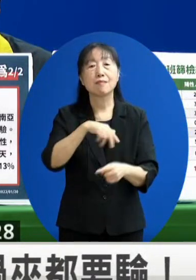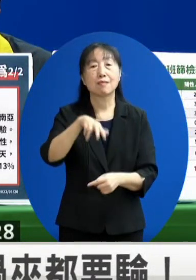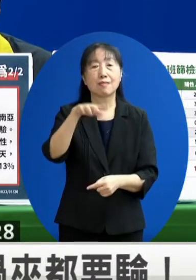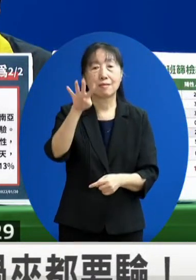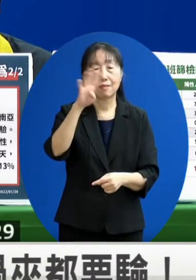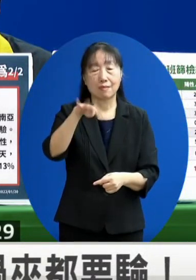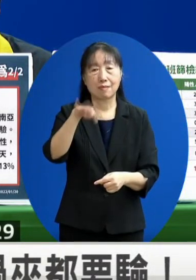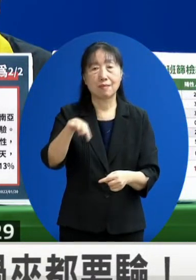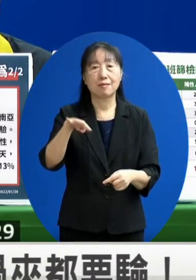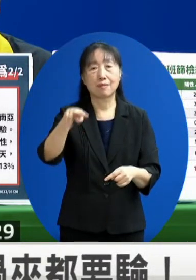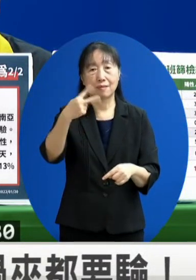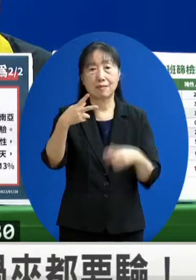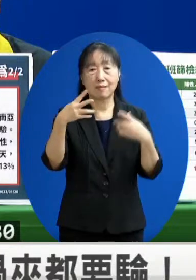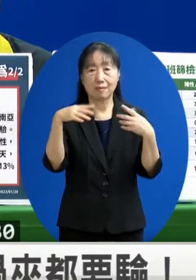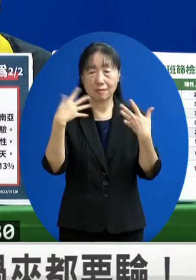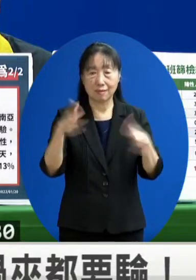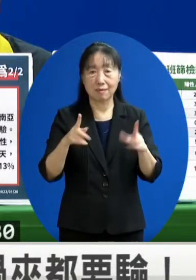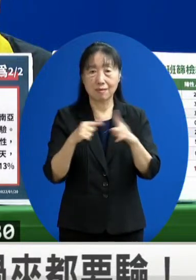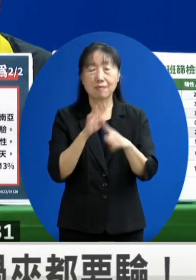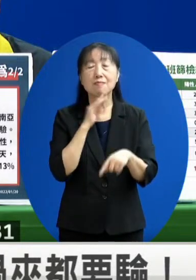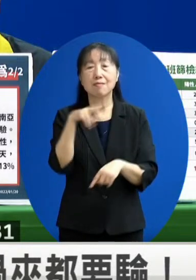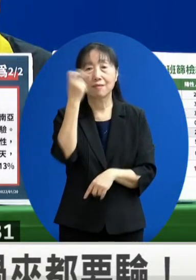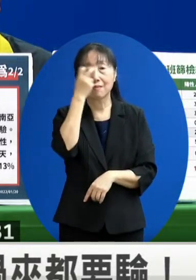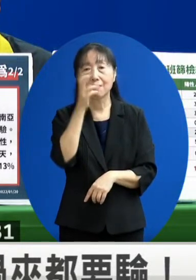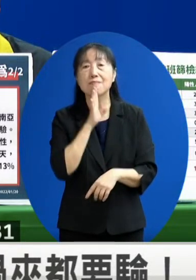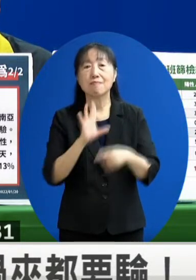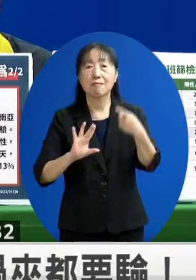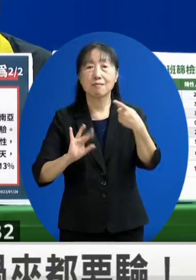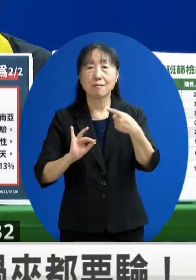人，其中有262人阳性，那阳性率是